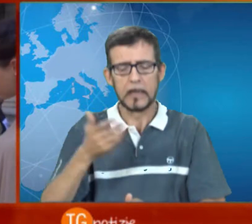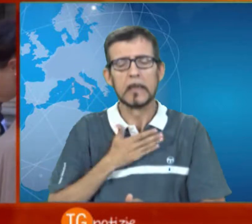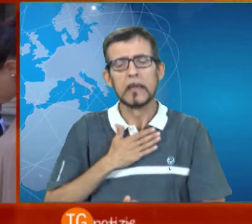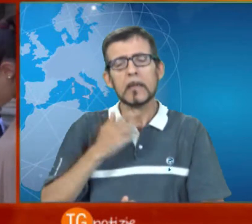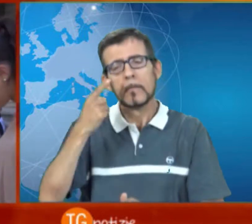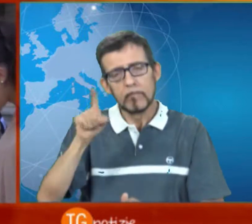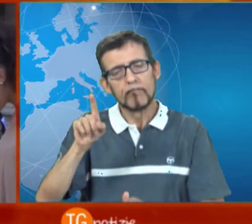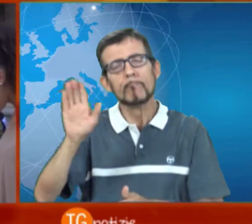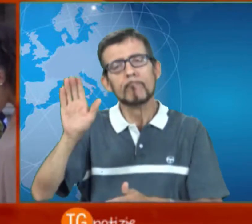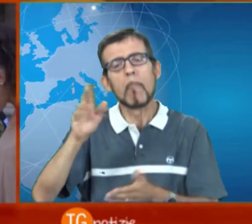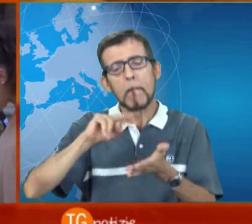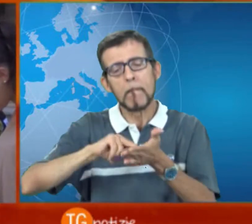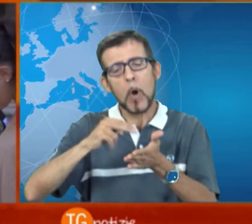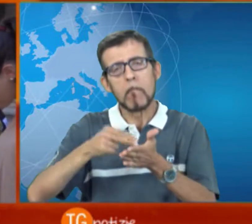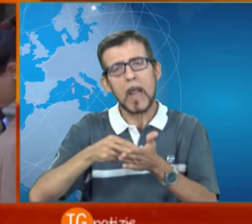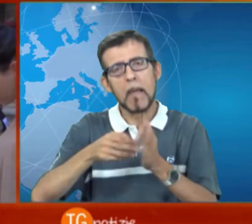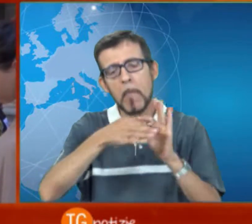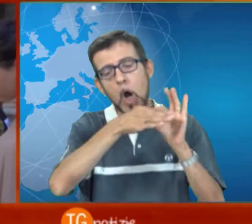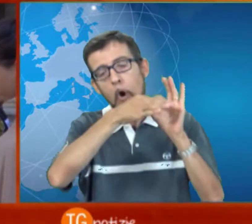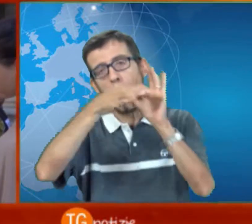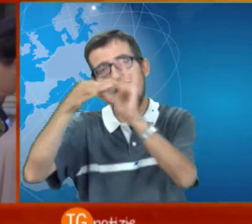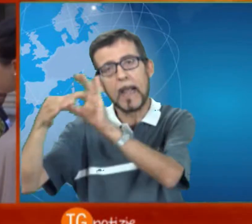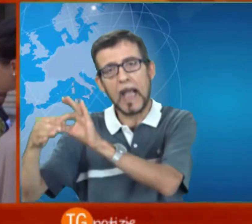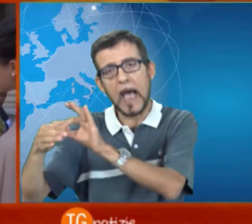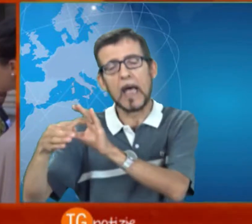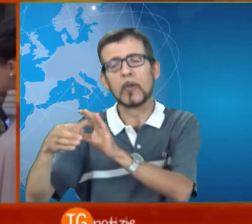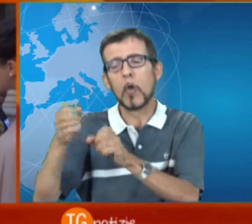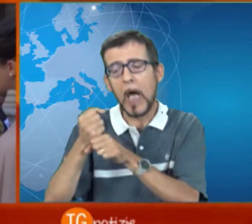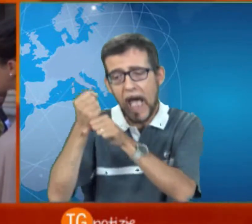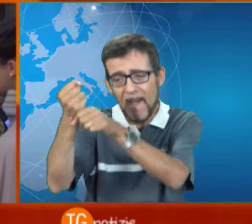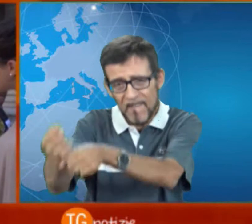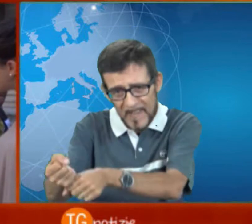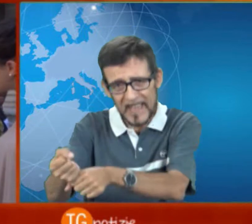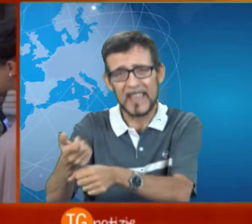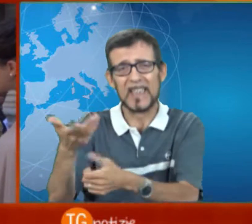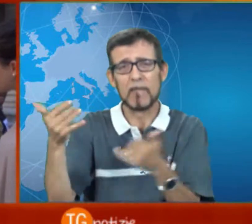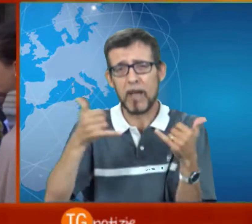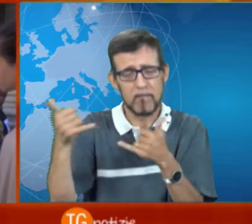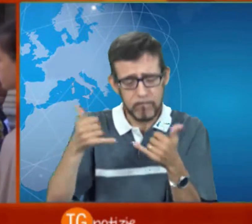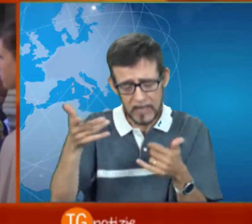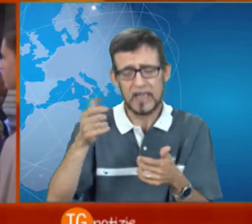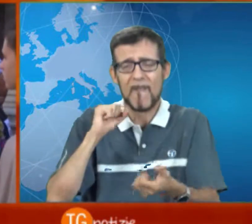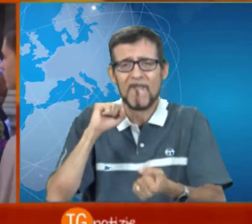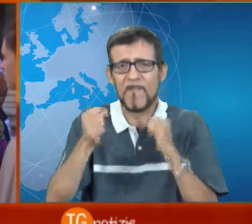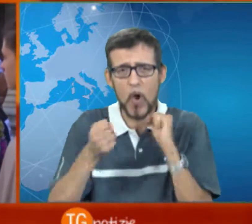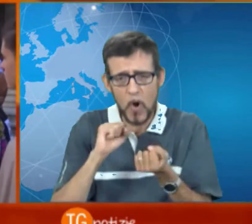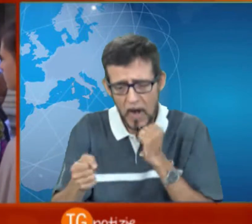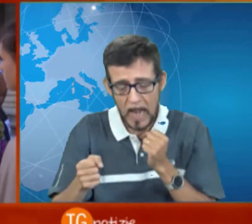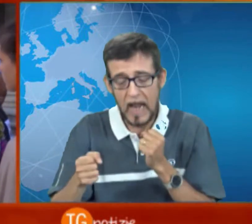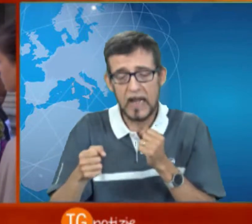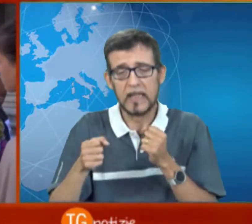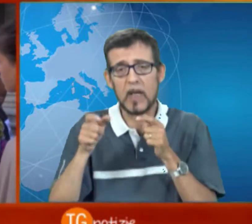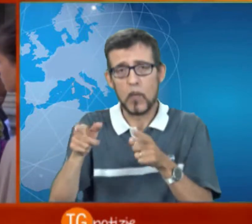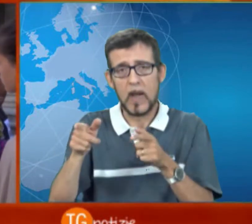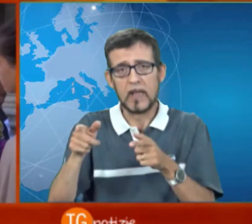il problema legato alle adozioni, agli affidi, alle violenze sui bambini. Questo è un vero e proprio flash